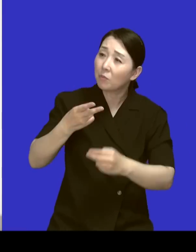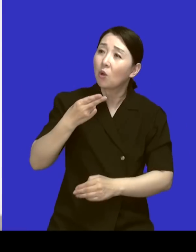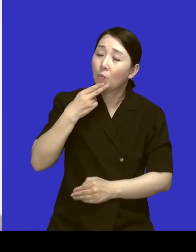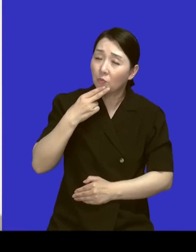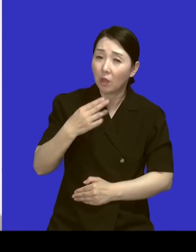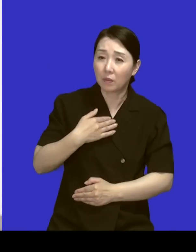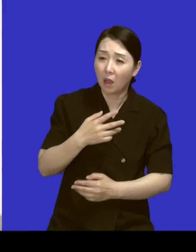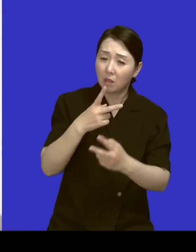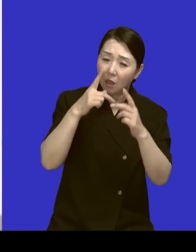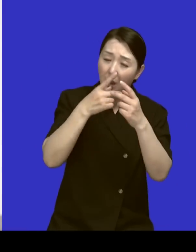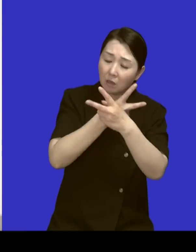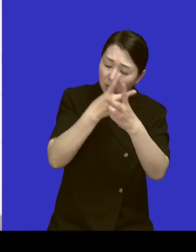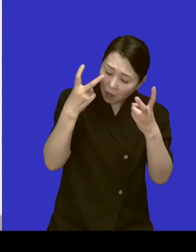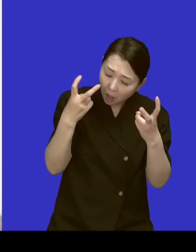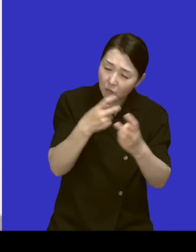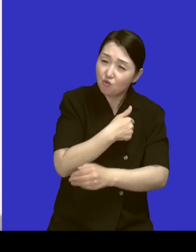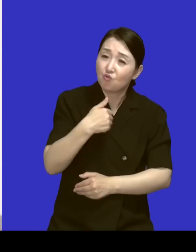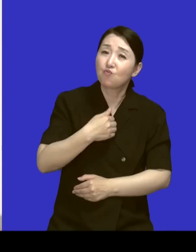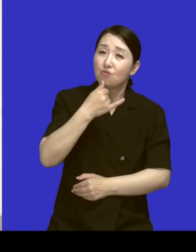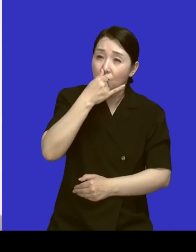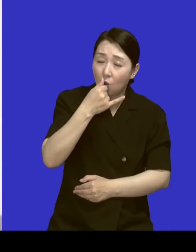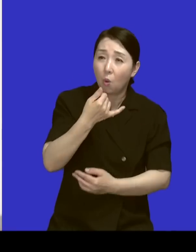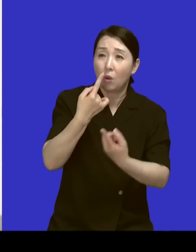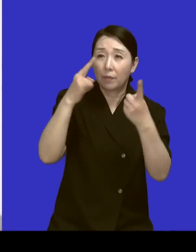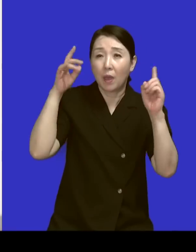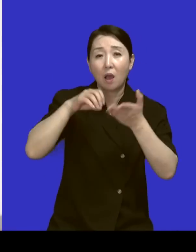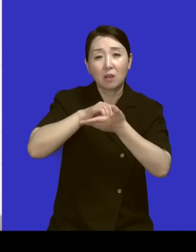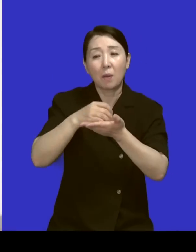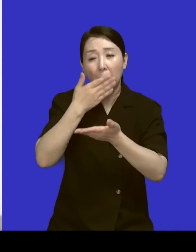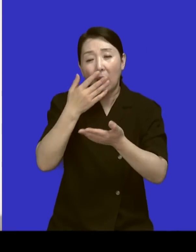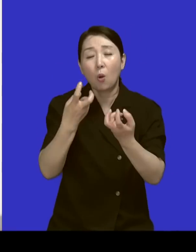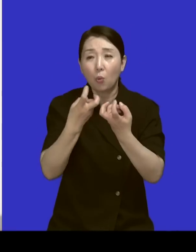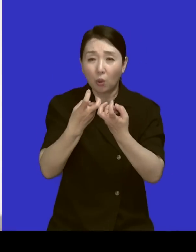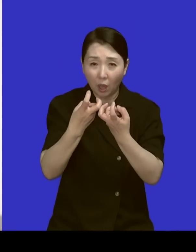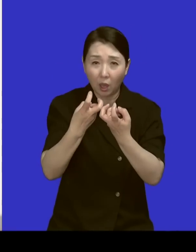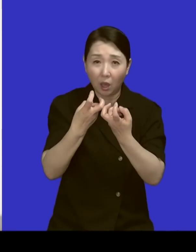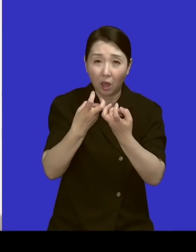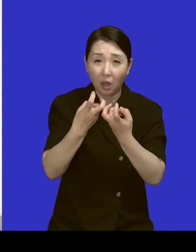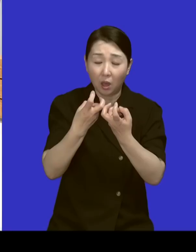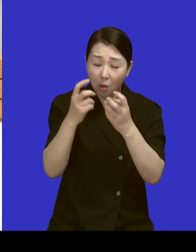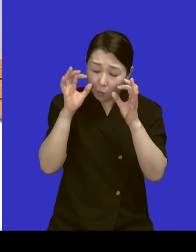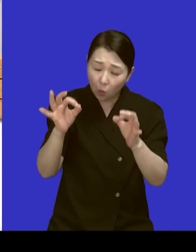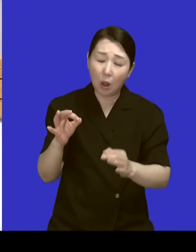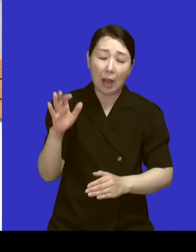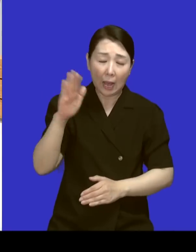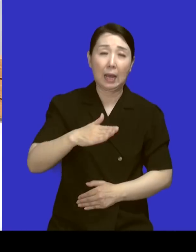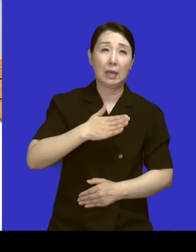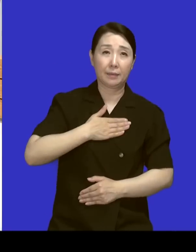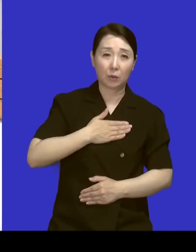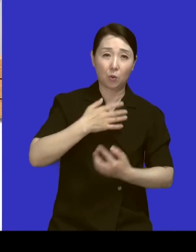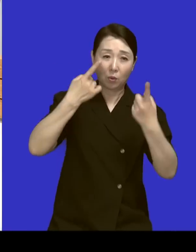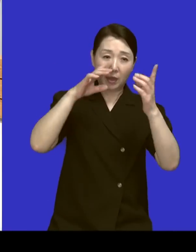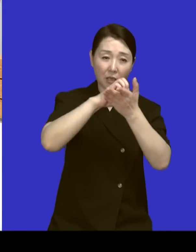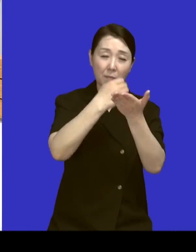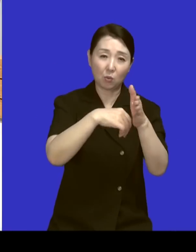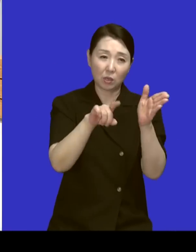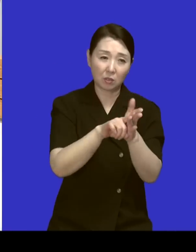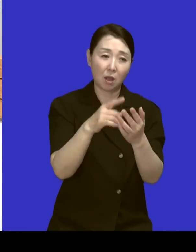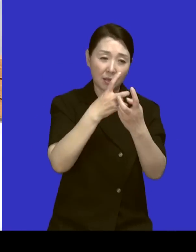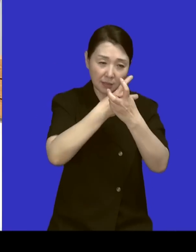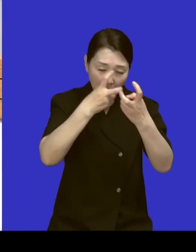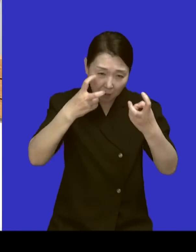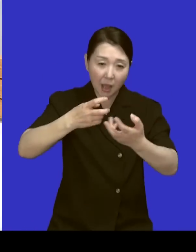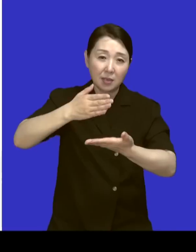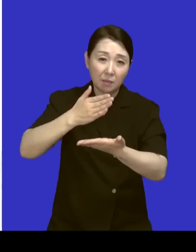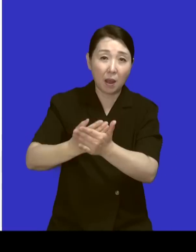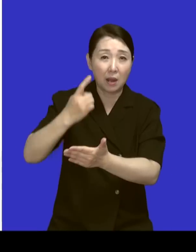자고 이래가지고 어떻게 대학을 갈 수 있겠나 싶어서 잠을 자지 말아야겠다라고 마음을 먹게 되었어요. 와. 그래가지고 이제